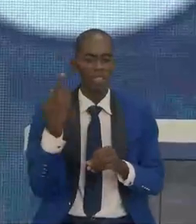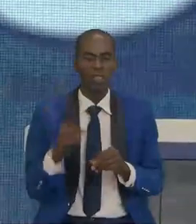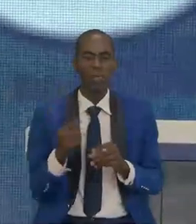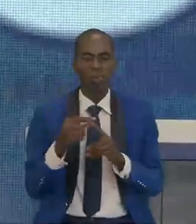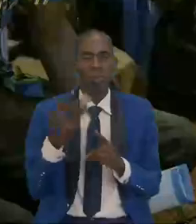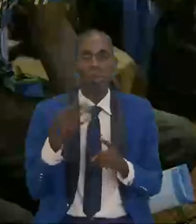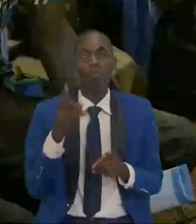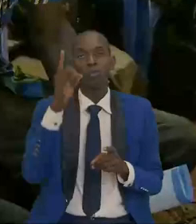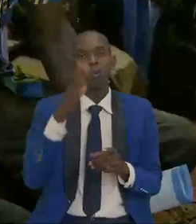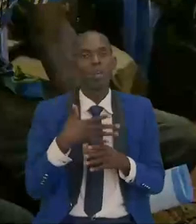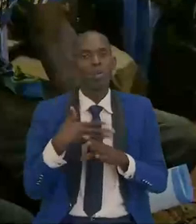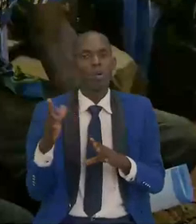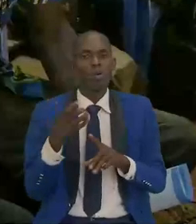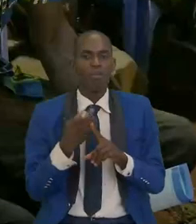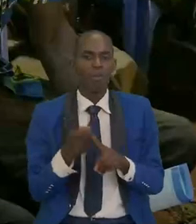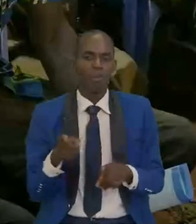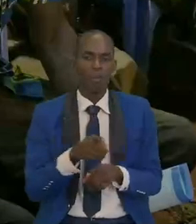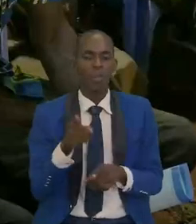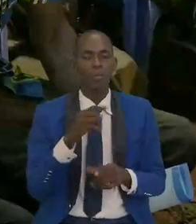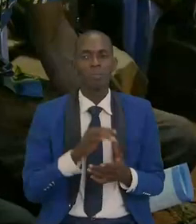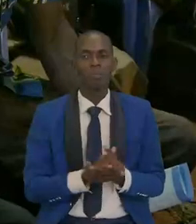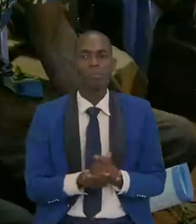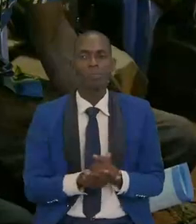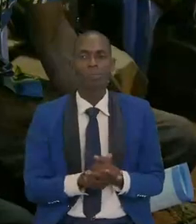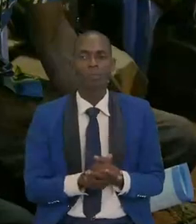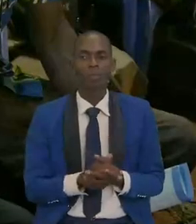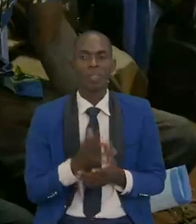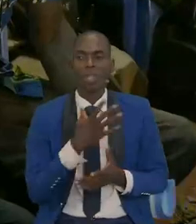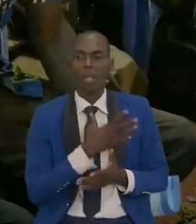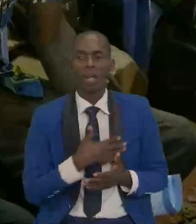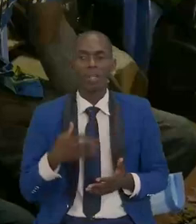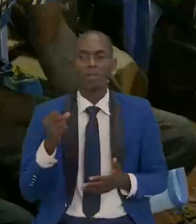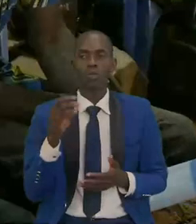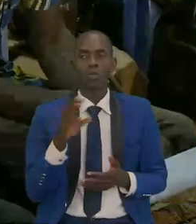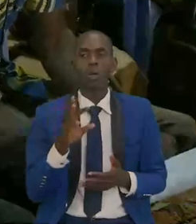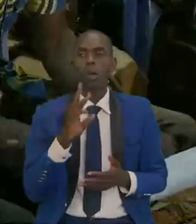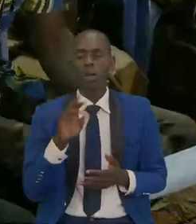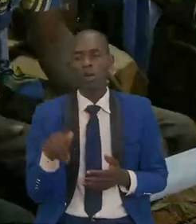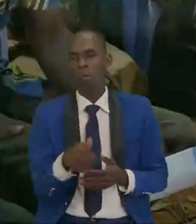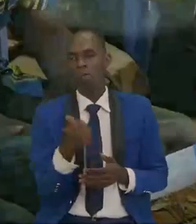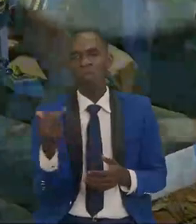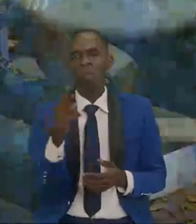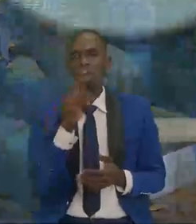Ils s'occupent à faire des choses qui vont leur ôter le message.